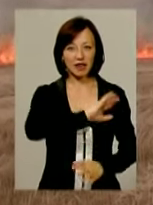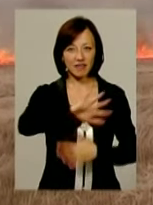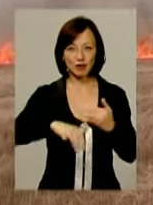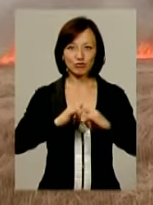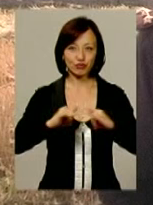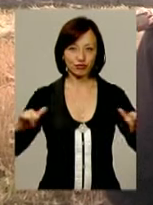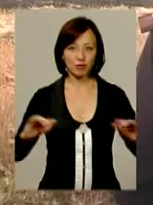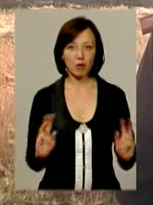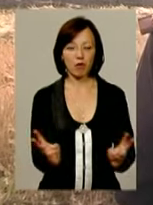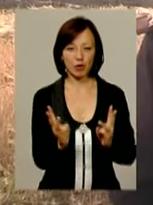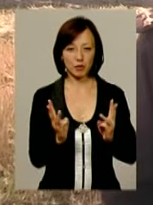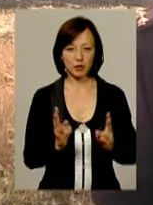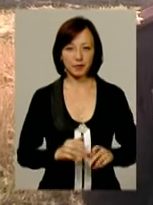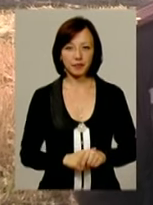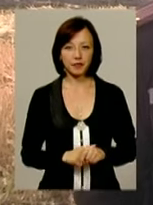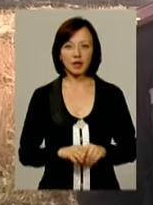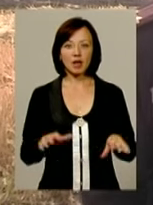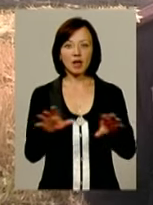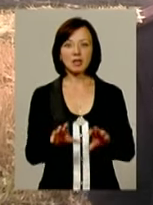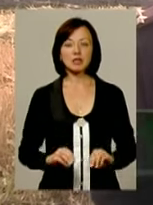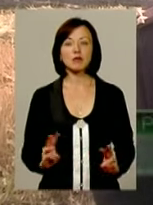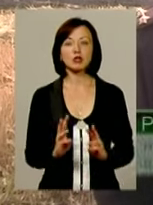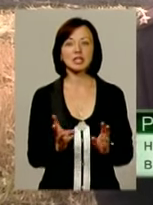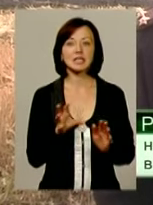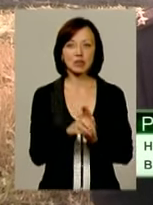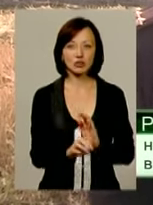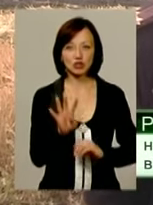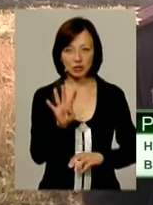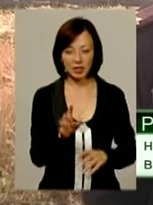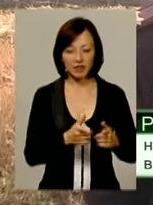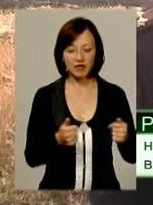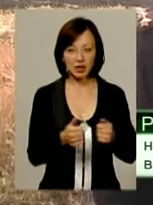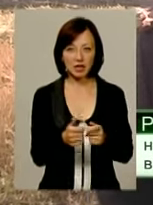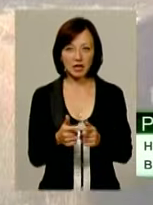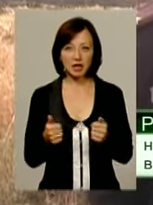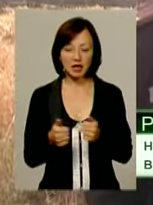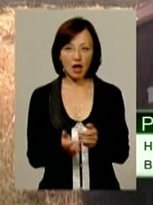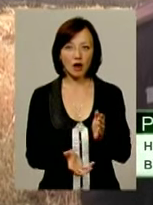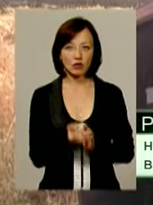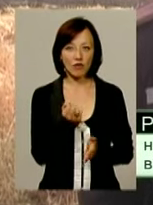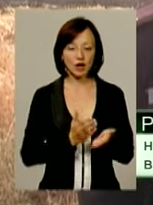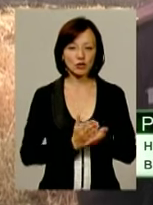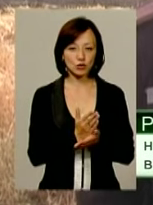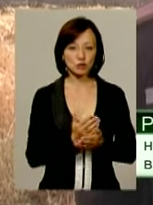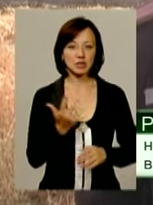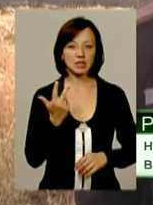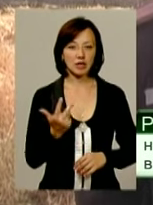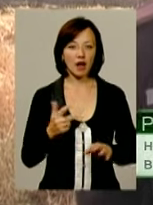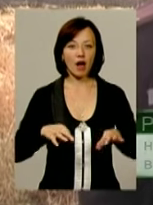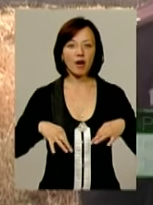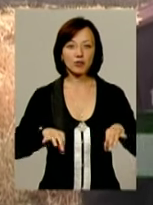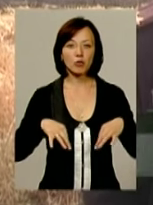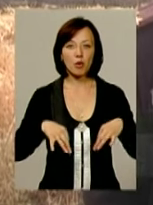поширенню полум'я. До гасіння пожежі були залучені 4 відділення оперативно-рятувальної служби та 3